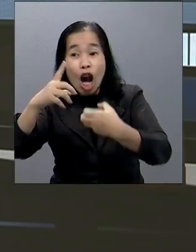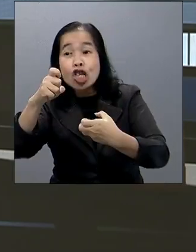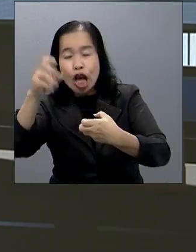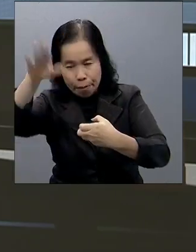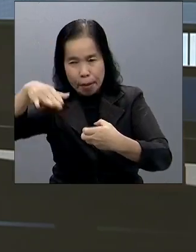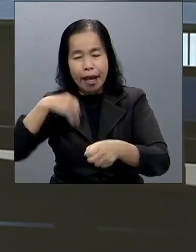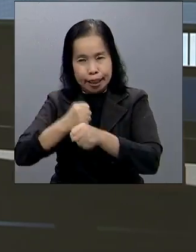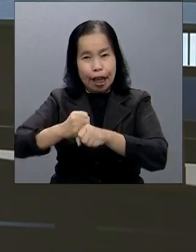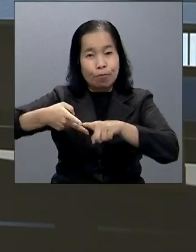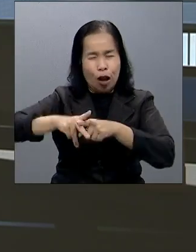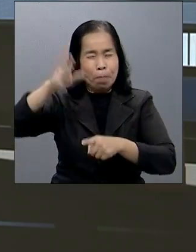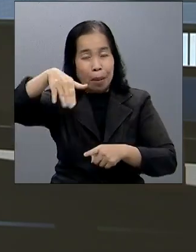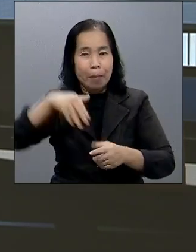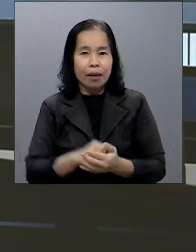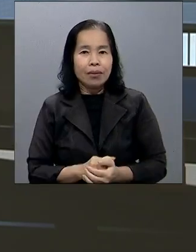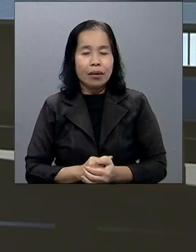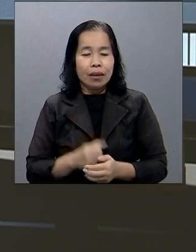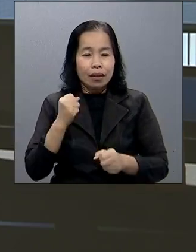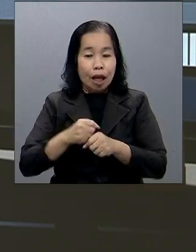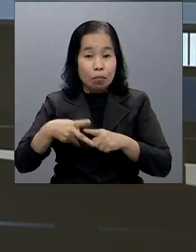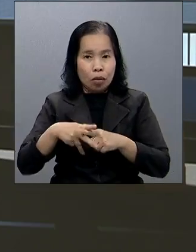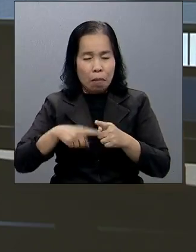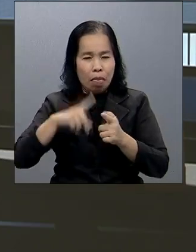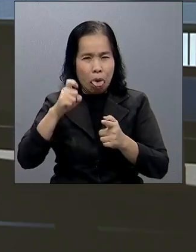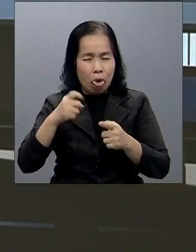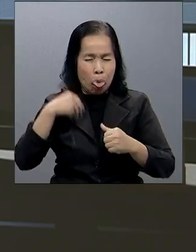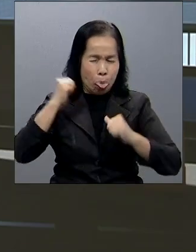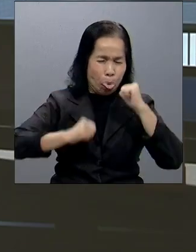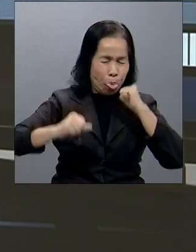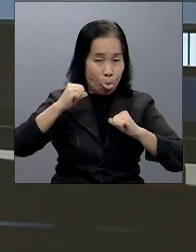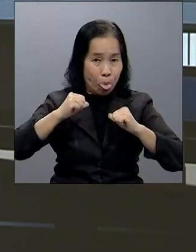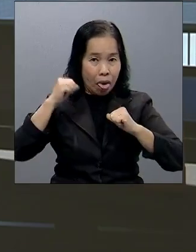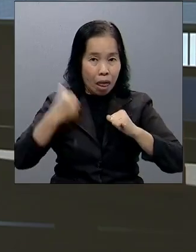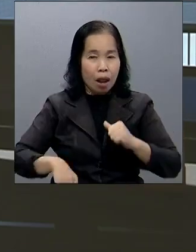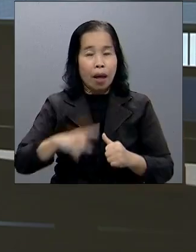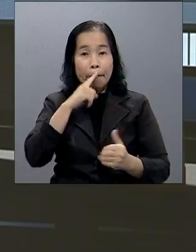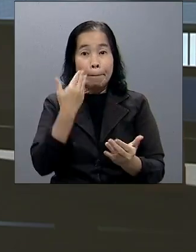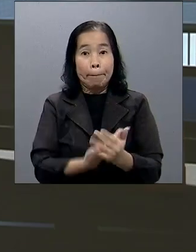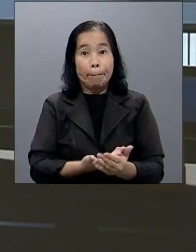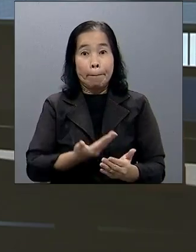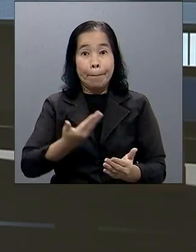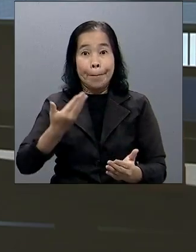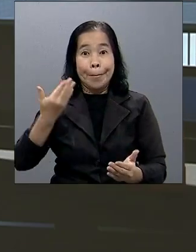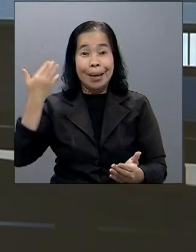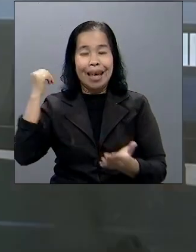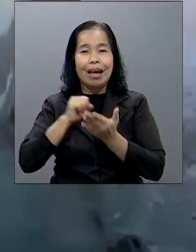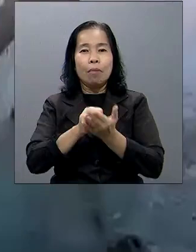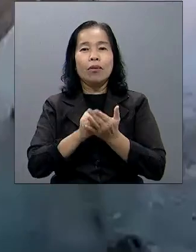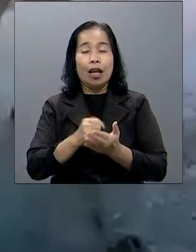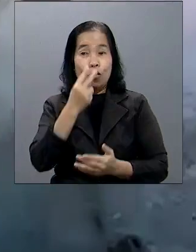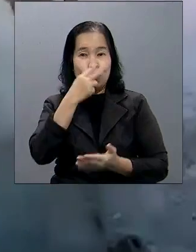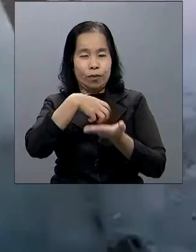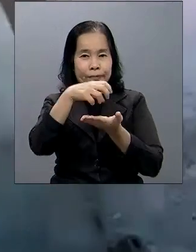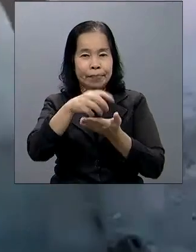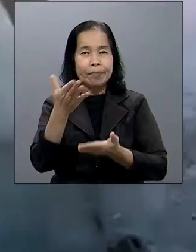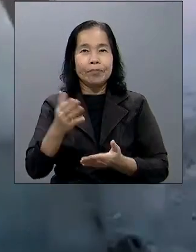ปรากฏว่านอกจากซ่อมไม่ผ่านแล้วนะคะค่าซ่อมยังแพงอีกต่างหากค่ะเอาไปดูเรื่องนี้กัน